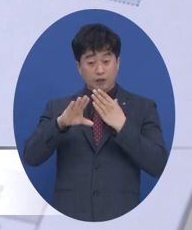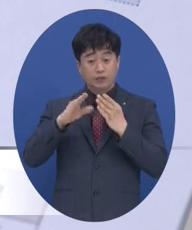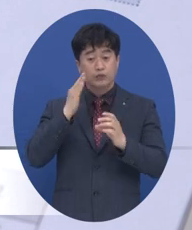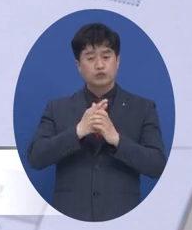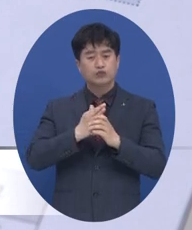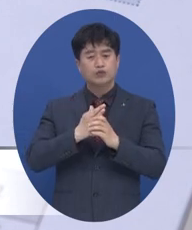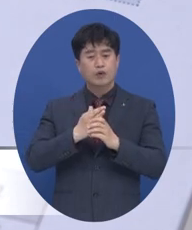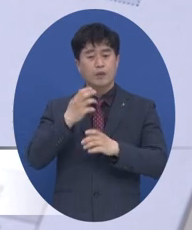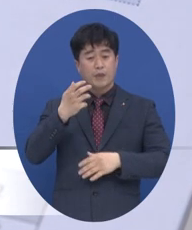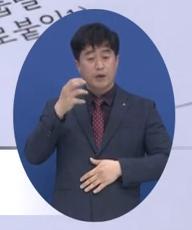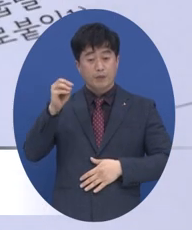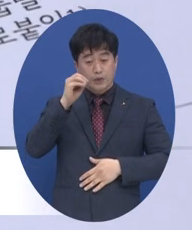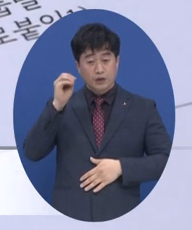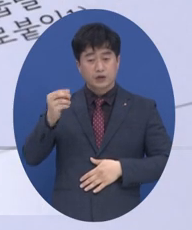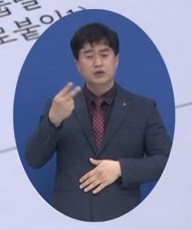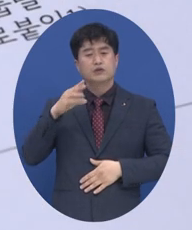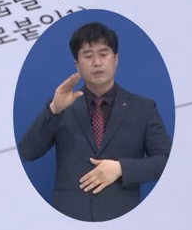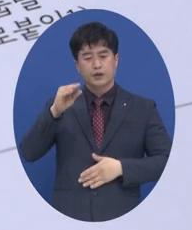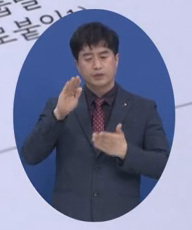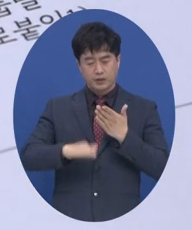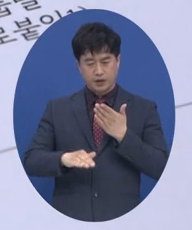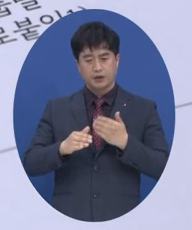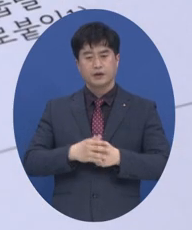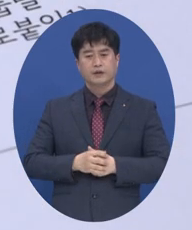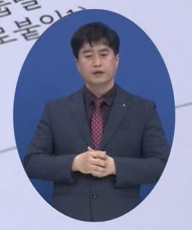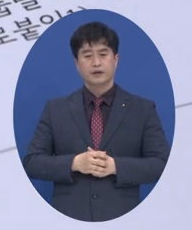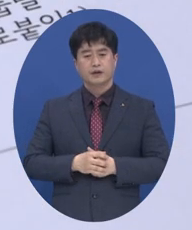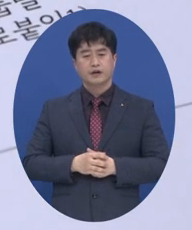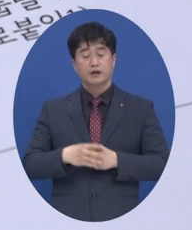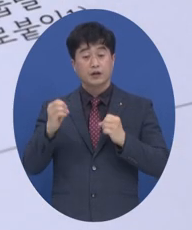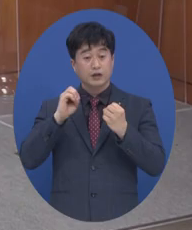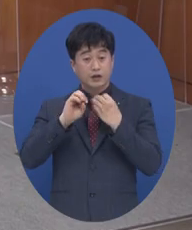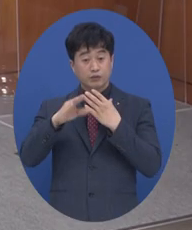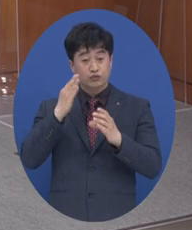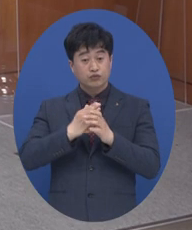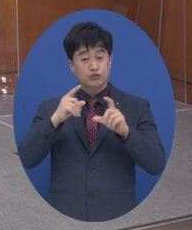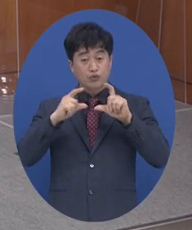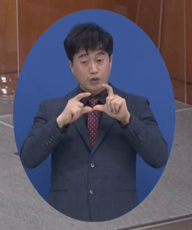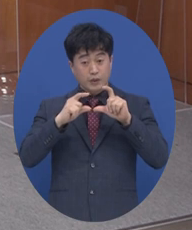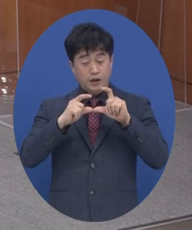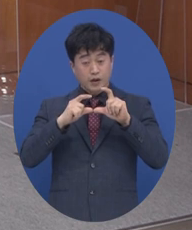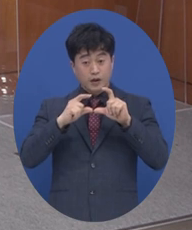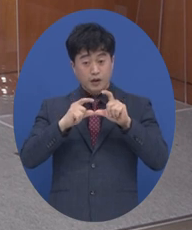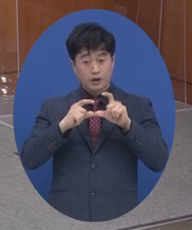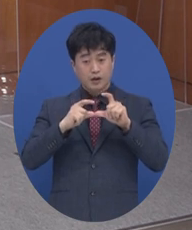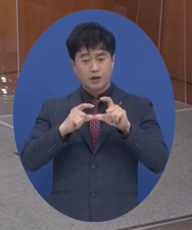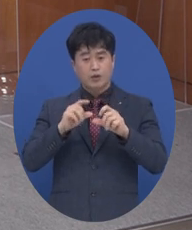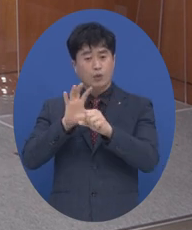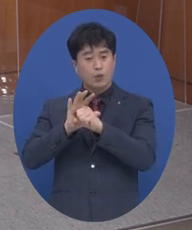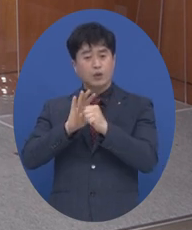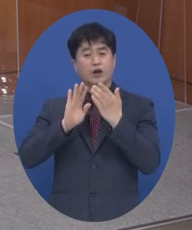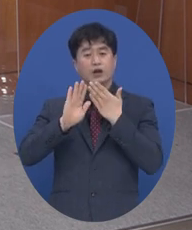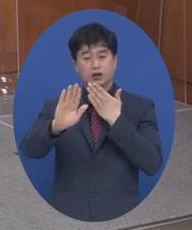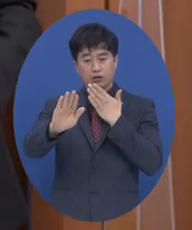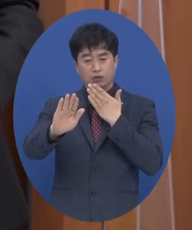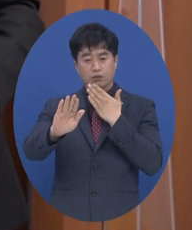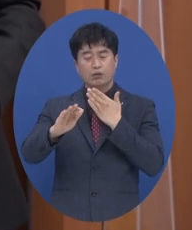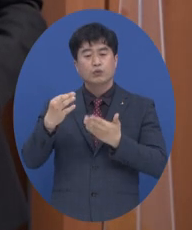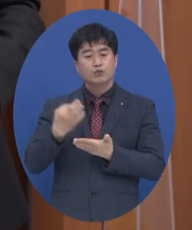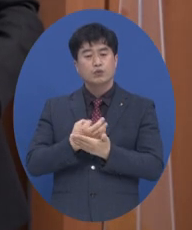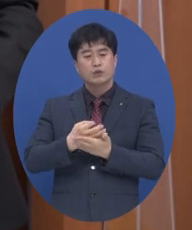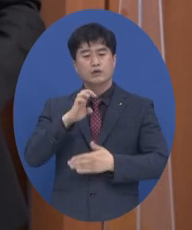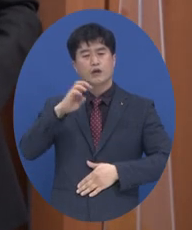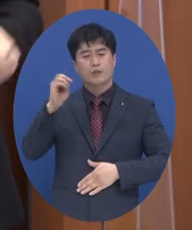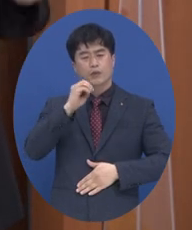소득은 2000만원을 밑돌아 씁니다 또 응답자 중 절반에 가까운 프리랜서 들이 콜은 알고 이후 소득이 40%